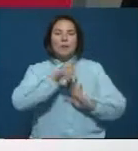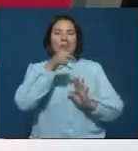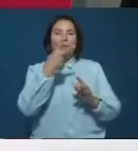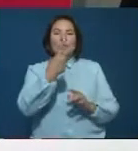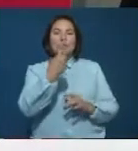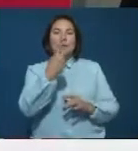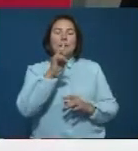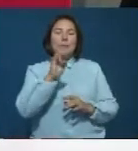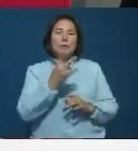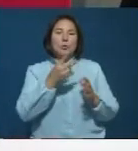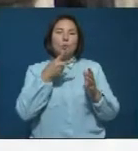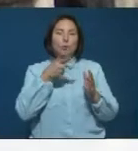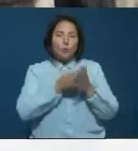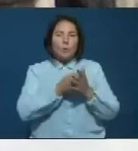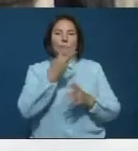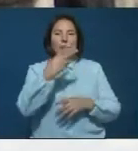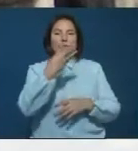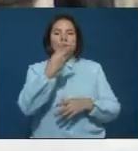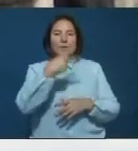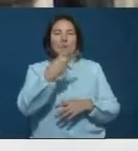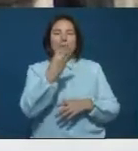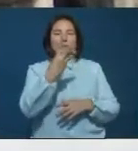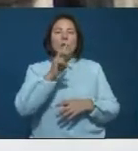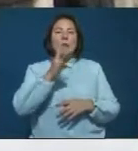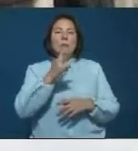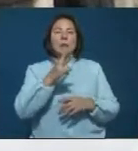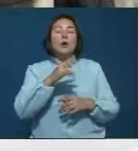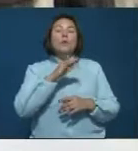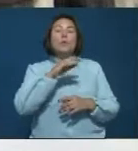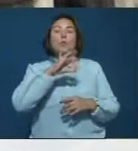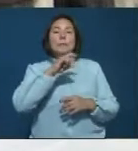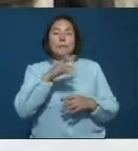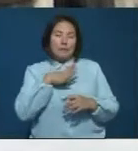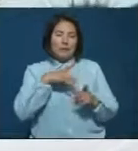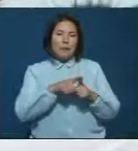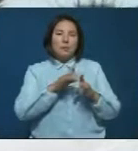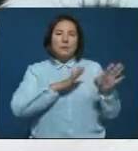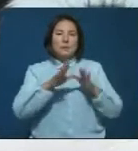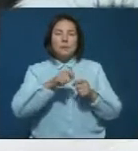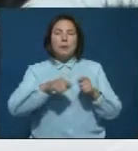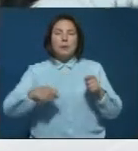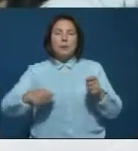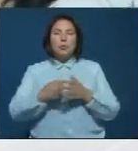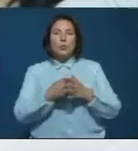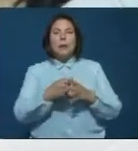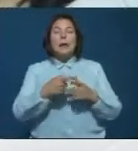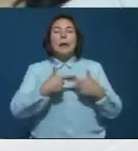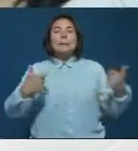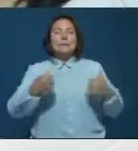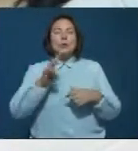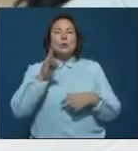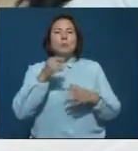с 21 по 23 ноября в ТРК «Жанаузен», а также продлевает выставку в городе Актау в гостинице